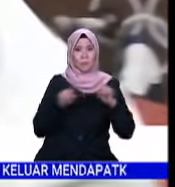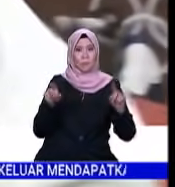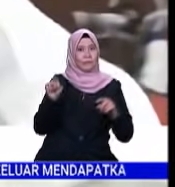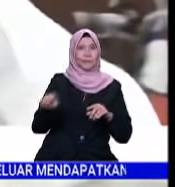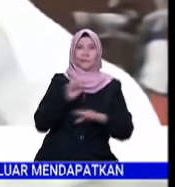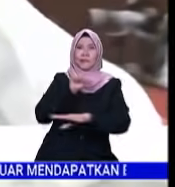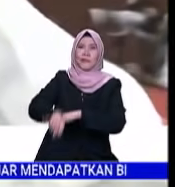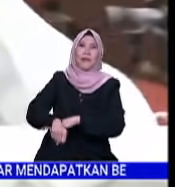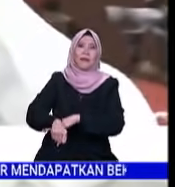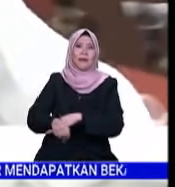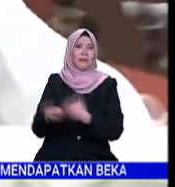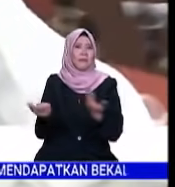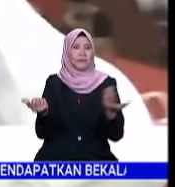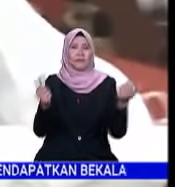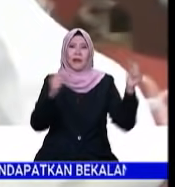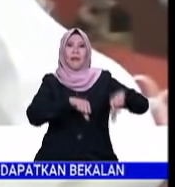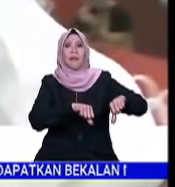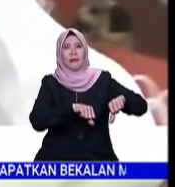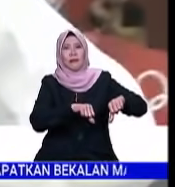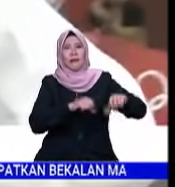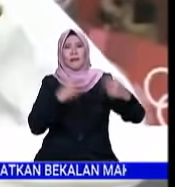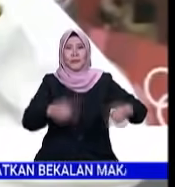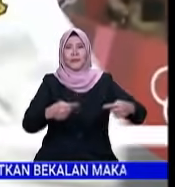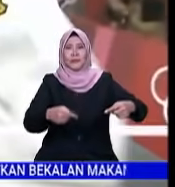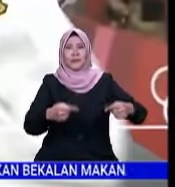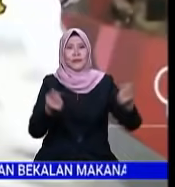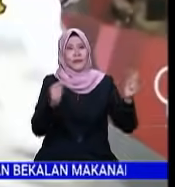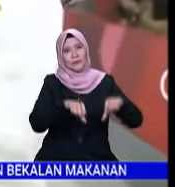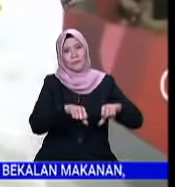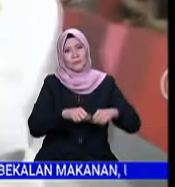tewas dalam perlawanan berkenaan.